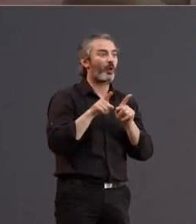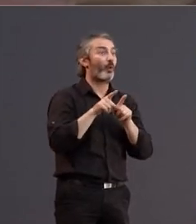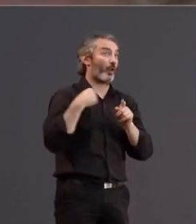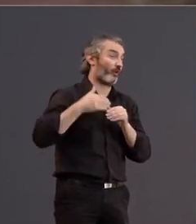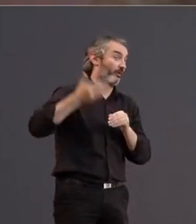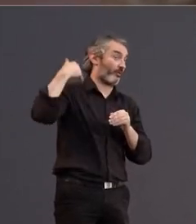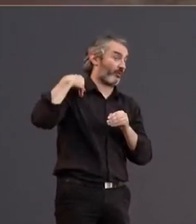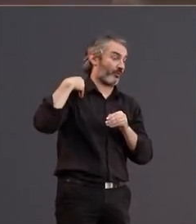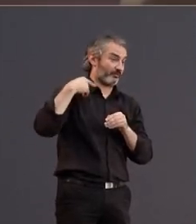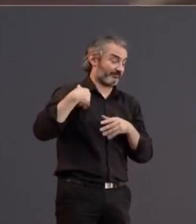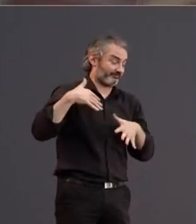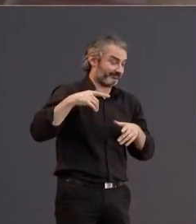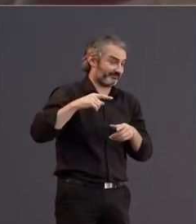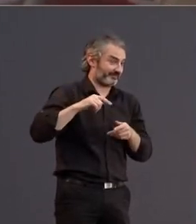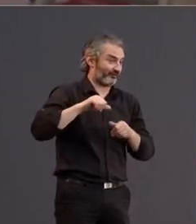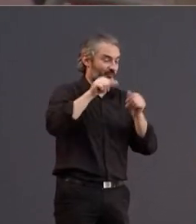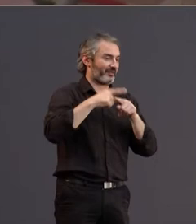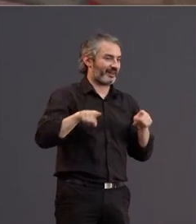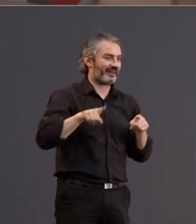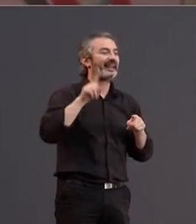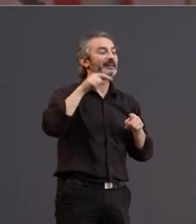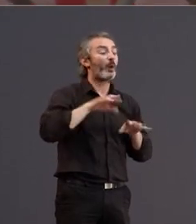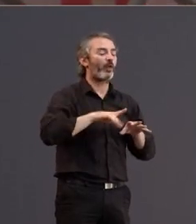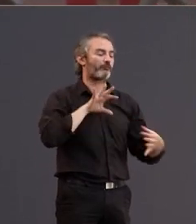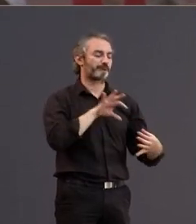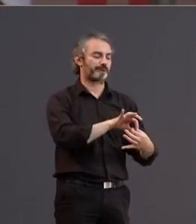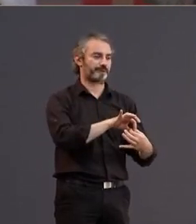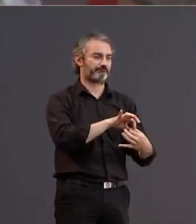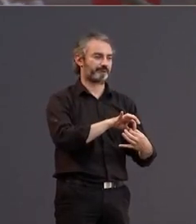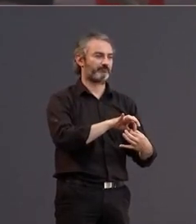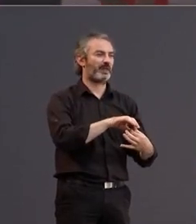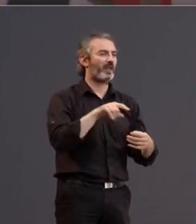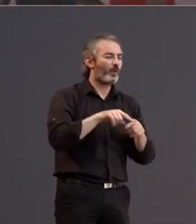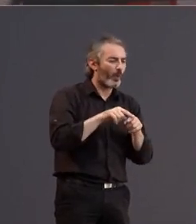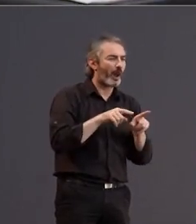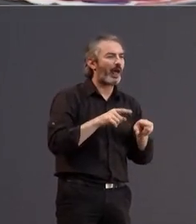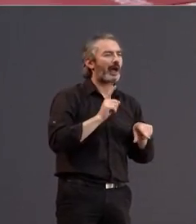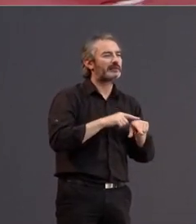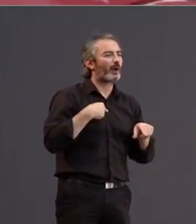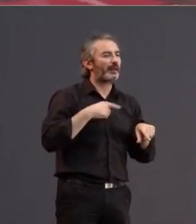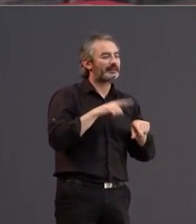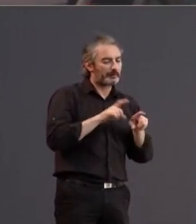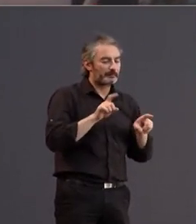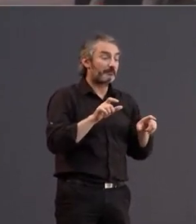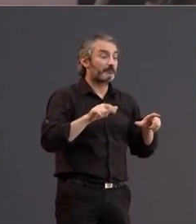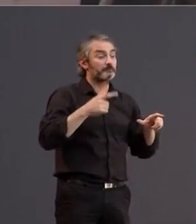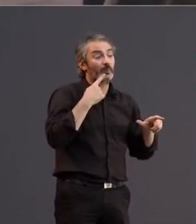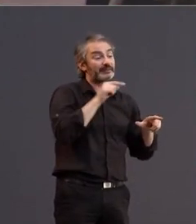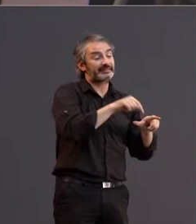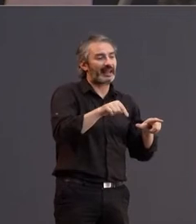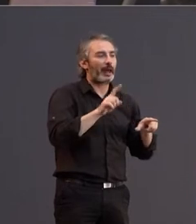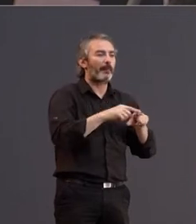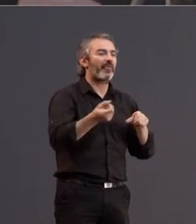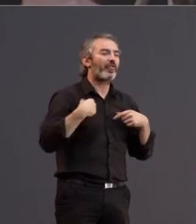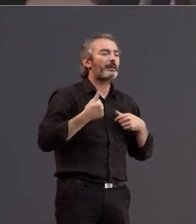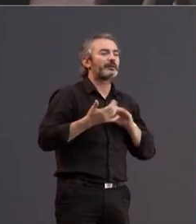herba medicinal. Reconcilieu-vos també amb l'ordinador. Les macros, les dreceres de teclat, de vegades són una mica empipadores, però es